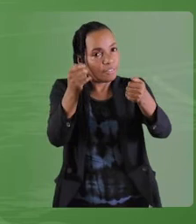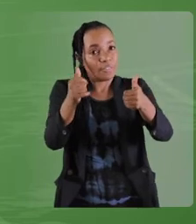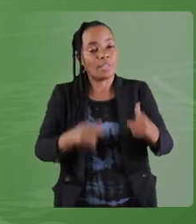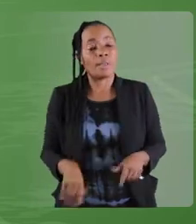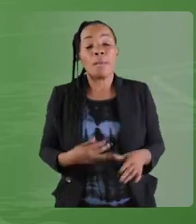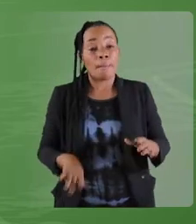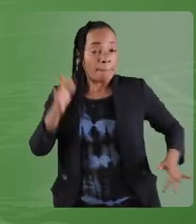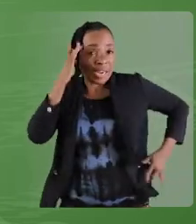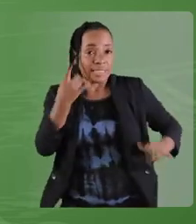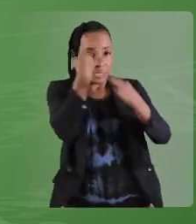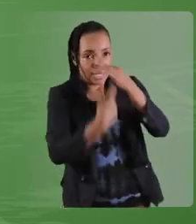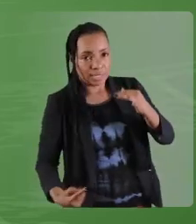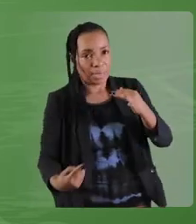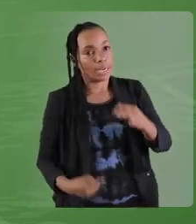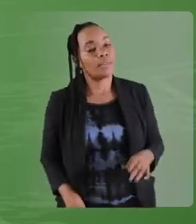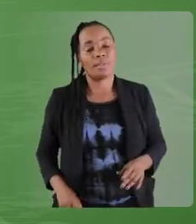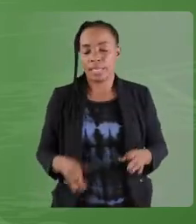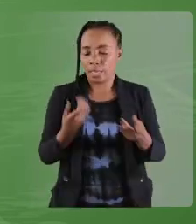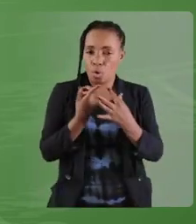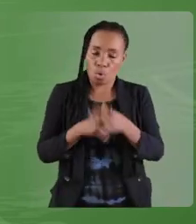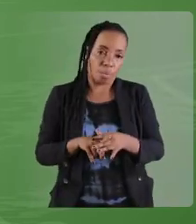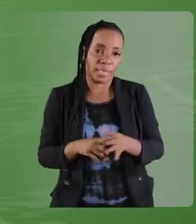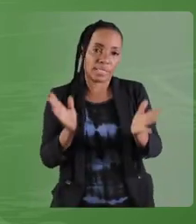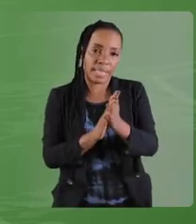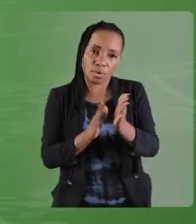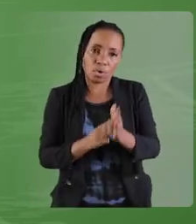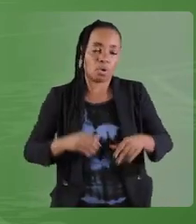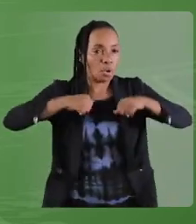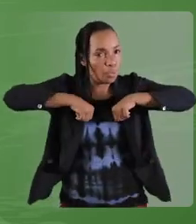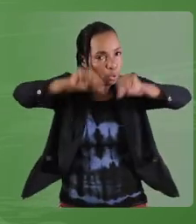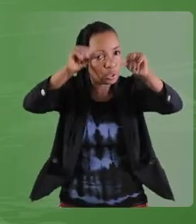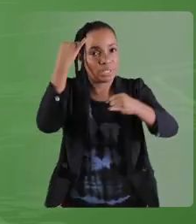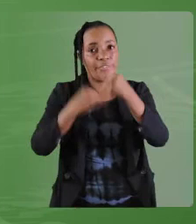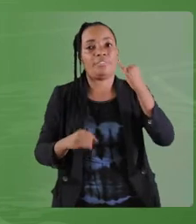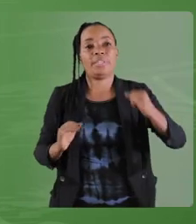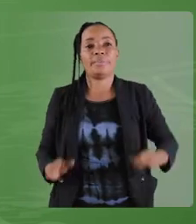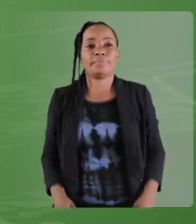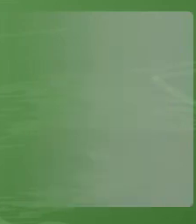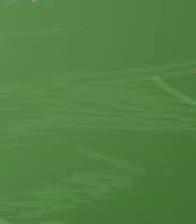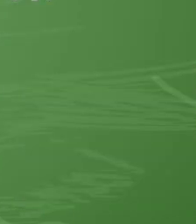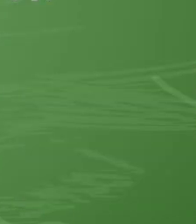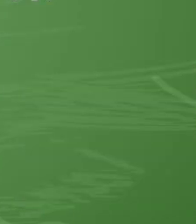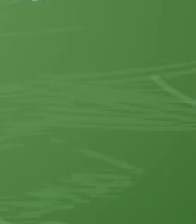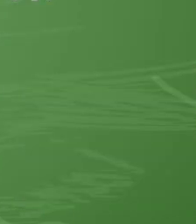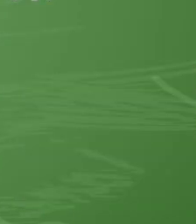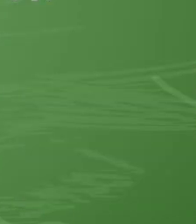contexte et enfin de retrouver nos classes pour mener à terme notre année scolaire. Merci et à la prochaine fois.